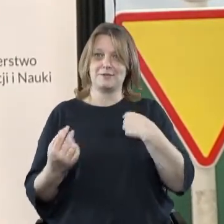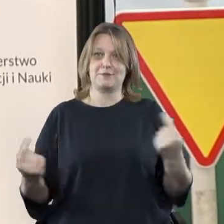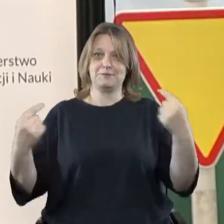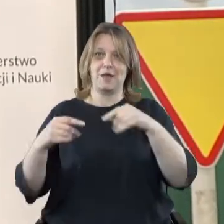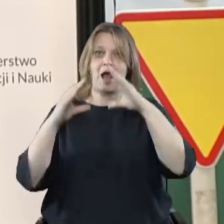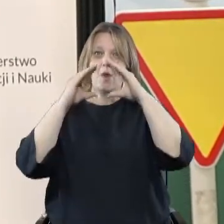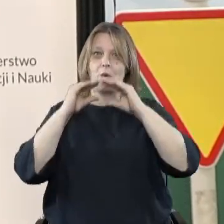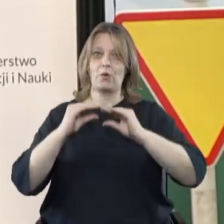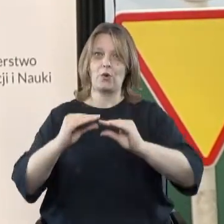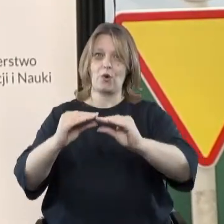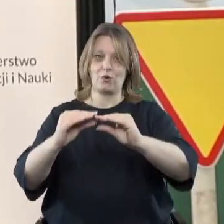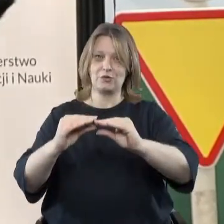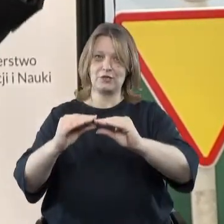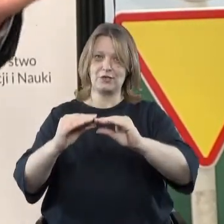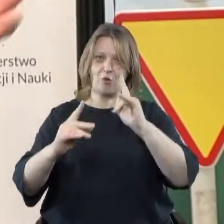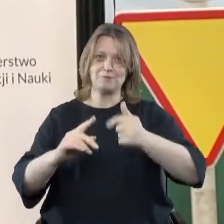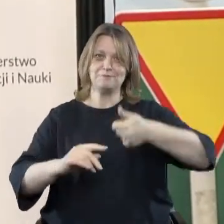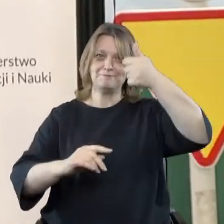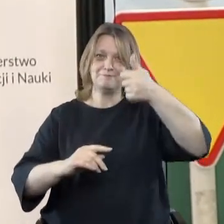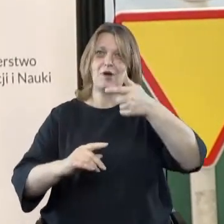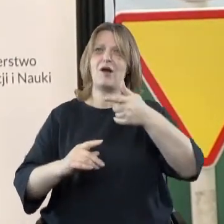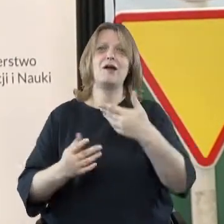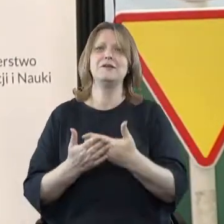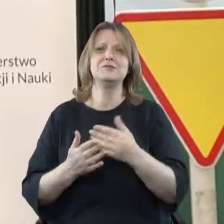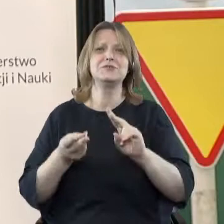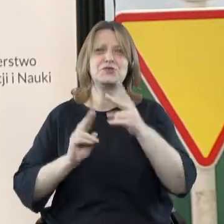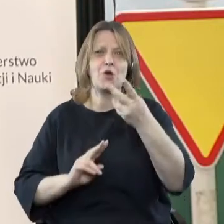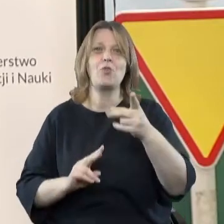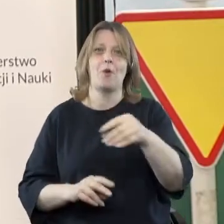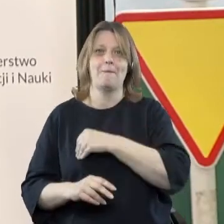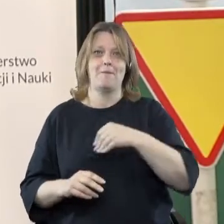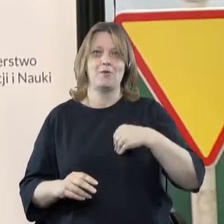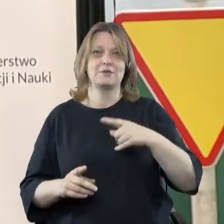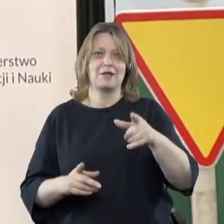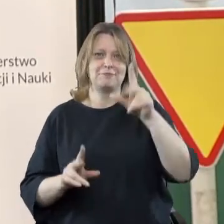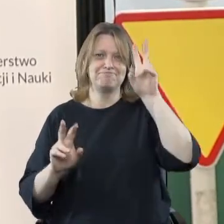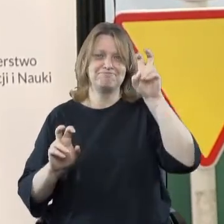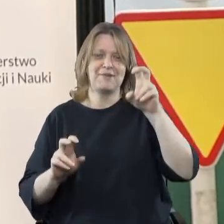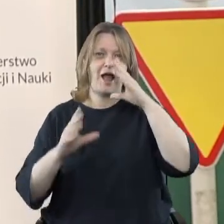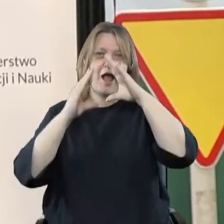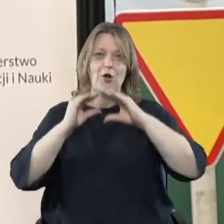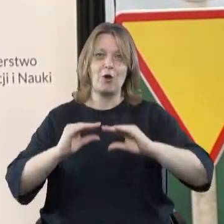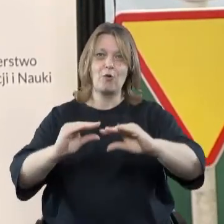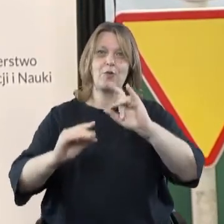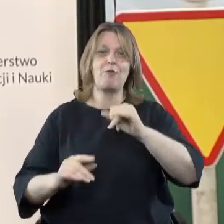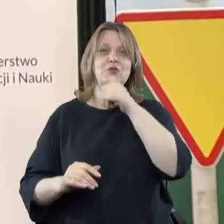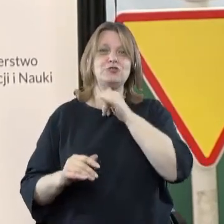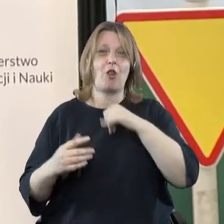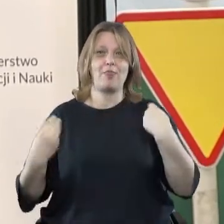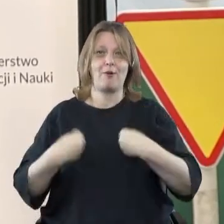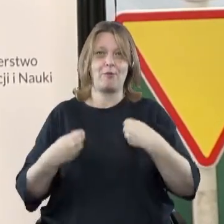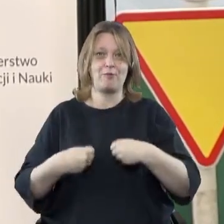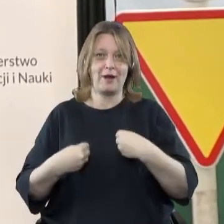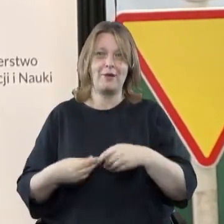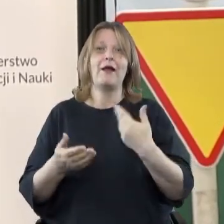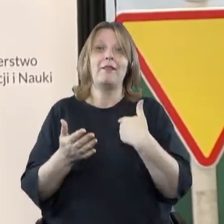przyjazny. Dlaczego krokodyl? Bo są ubrani na zielono i tak się ich w Polsce nazywa, krokodyle. Stąd też lekcja Bezpieczna Szkoła Krokodylka